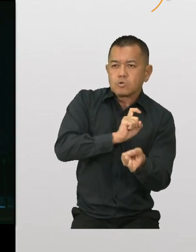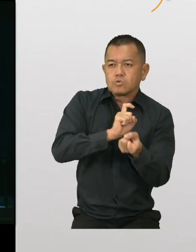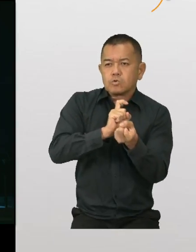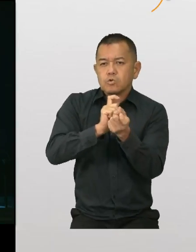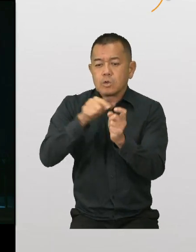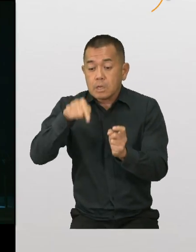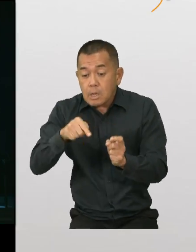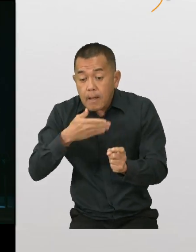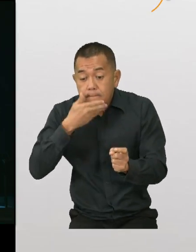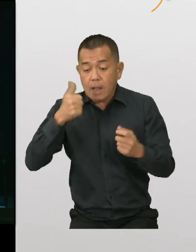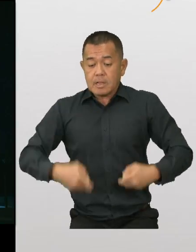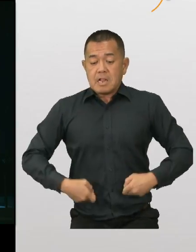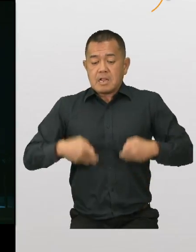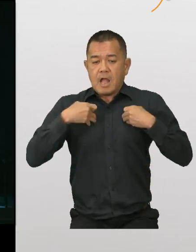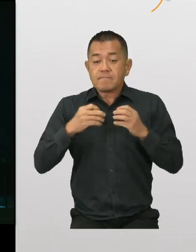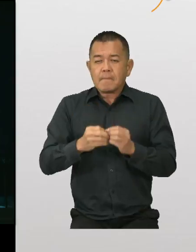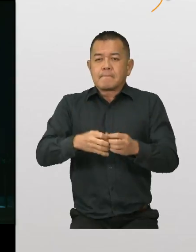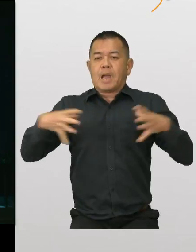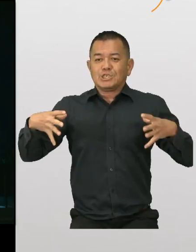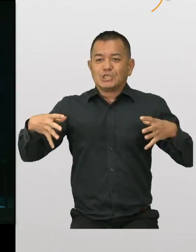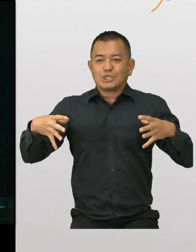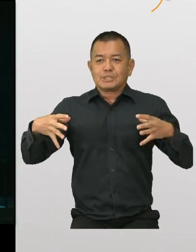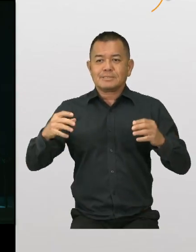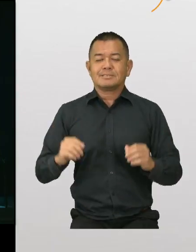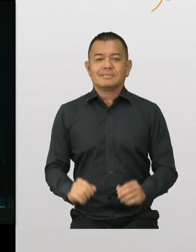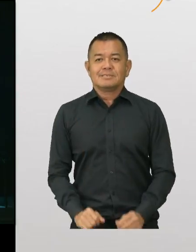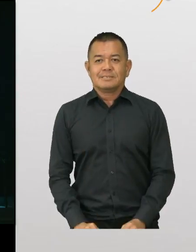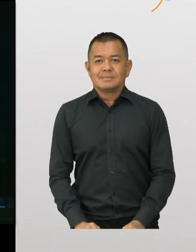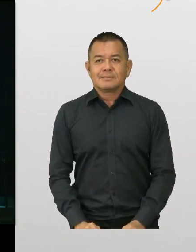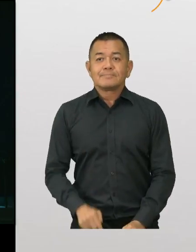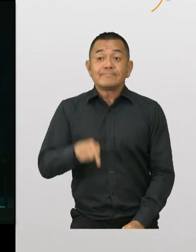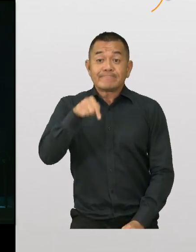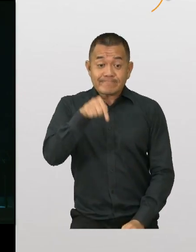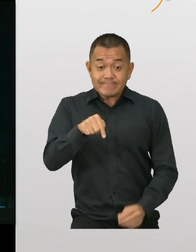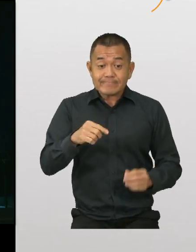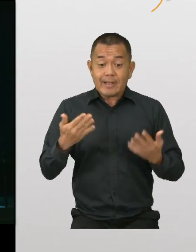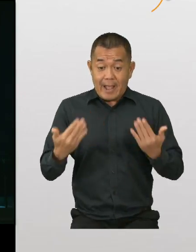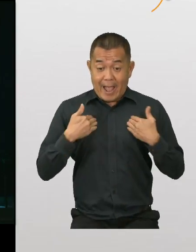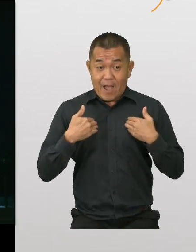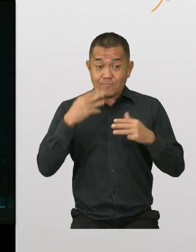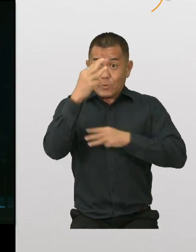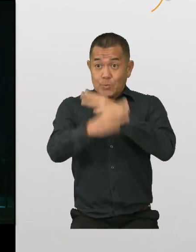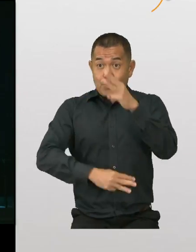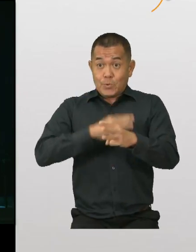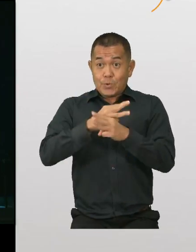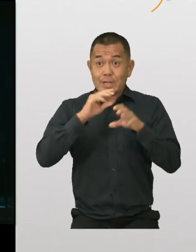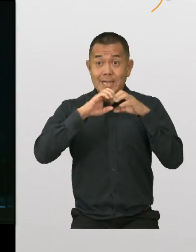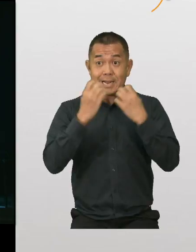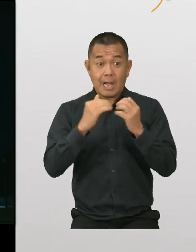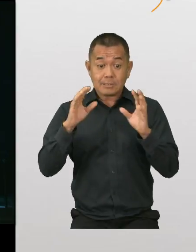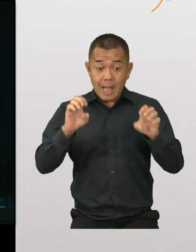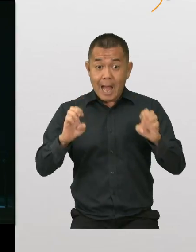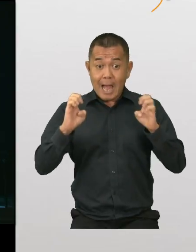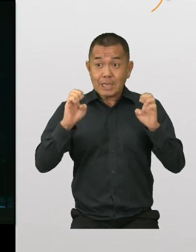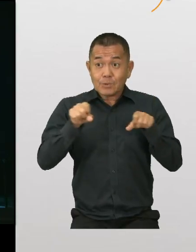断提升。我们拥有世界级的教育 We now have a world-class education system. We enjoy